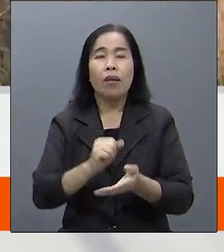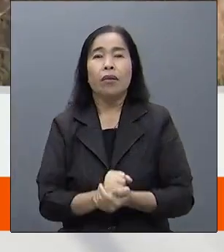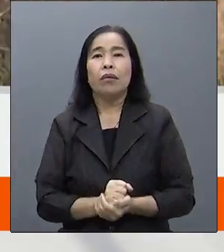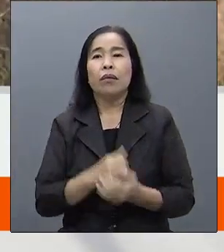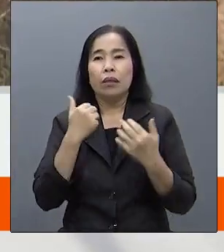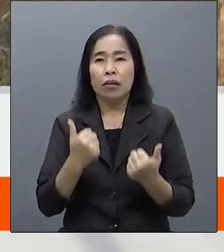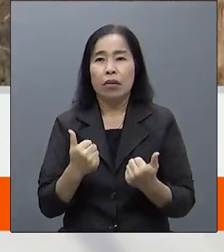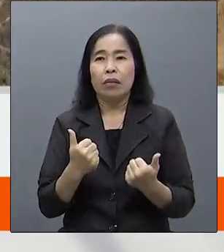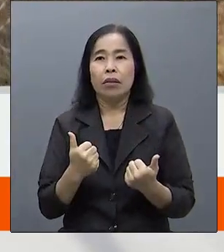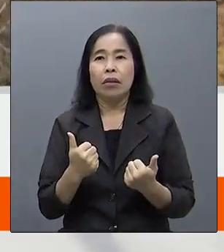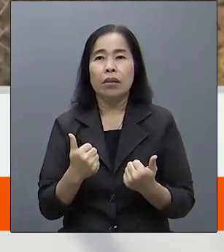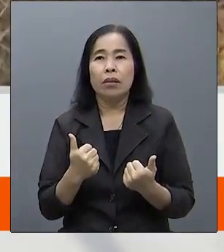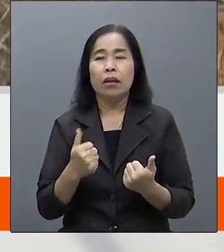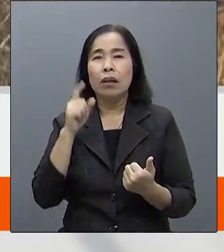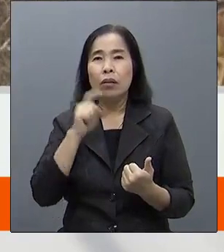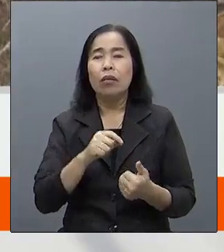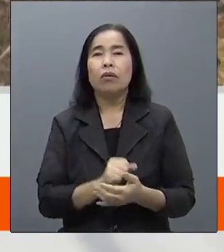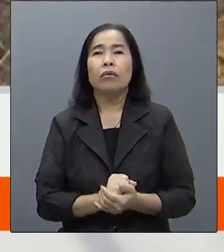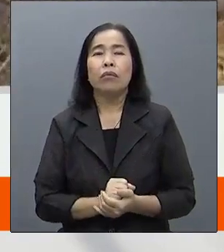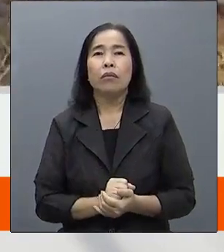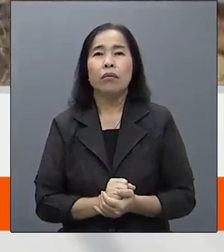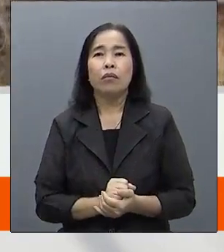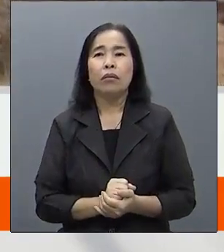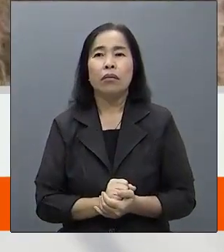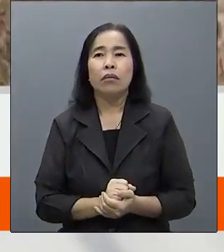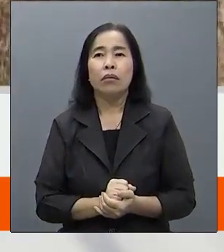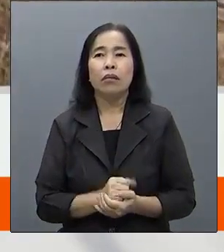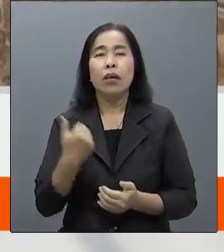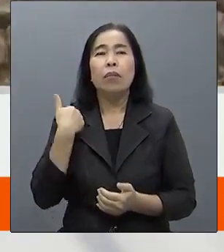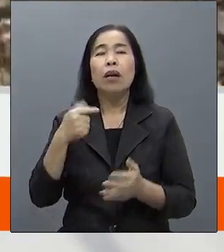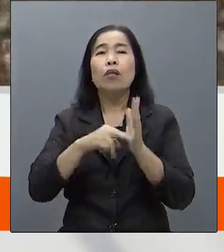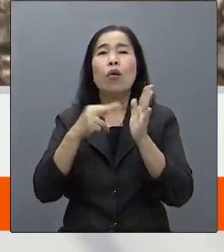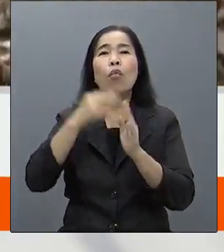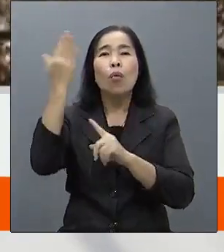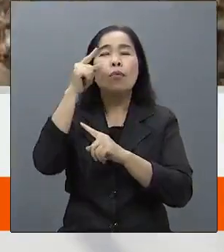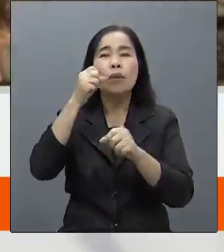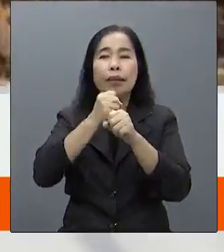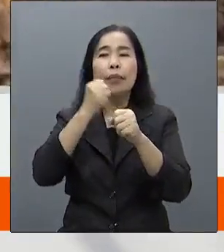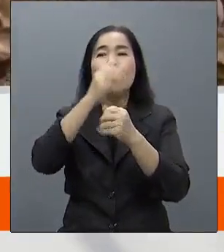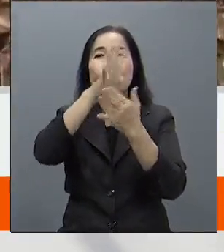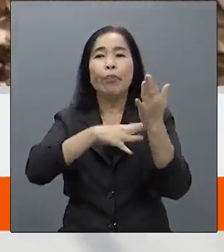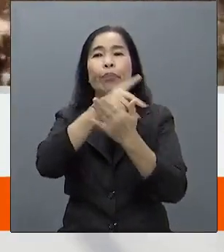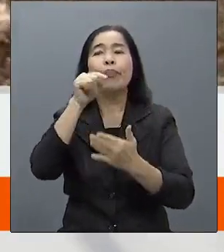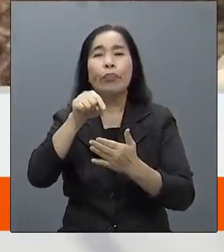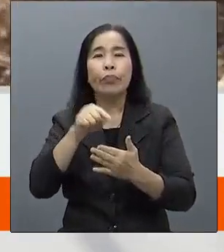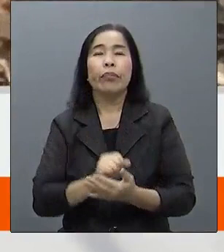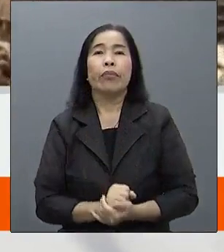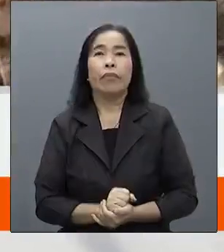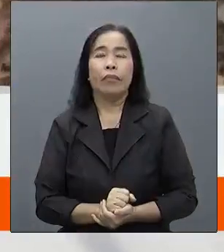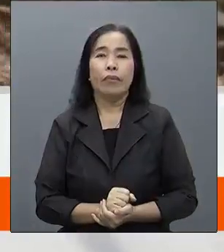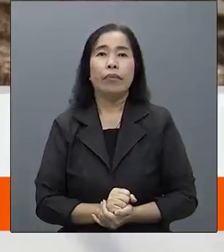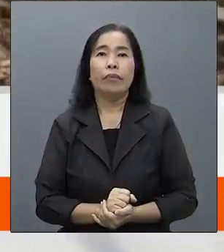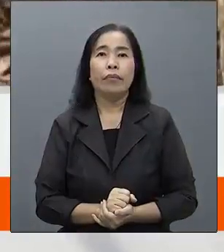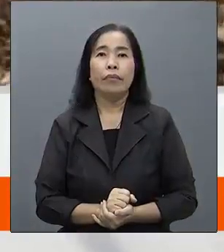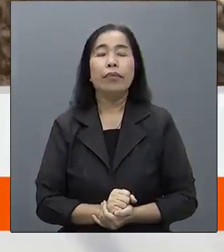องนักบินก็ต้องประเมินสถานการณ์ว่าทางลมไปทางไหนนะครับความแรงเป็นอย่างไรนะครับ ค่ะค่ะอ